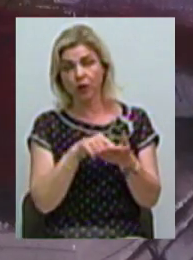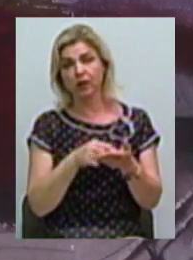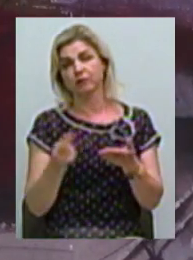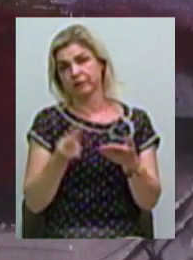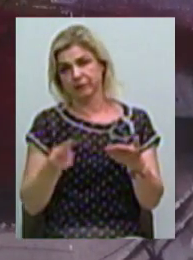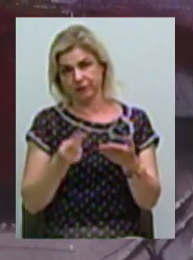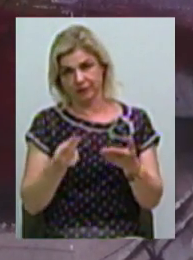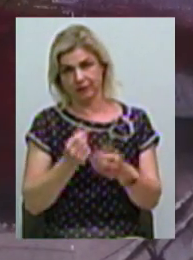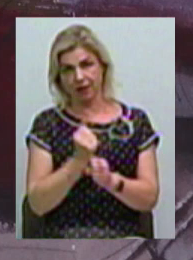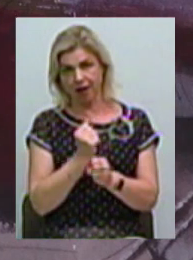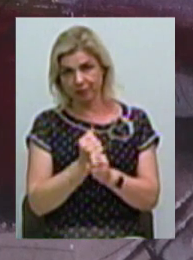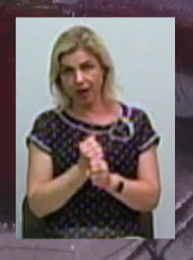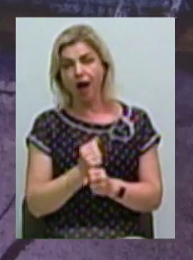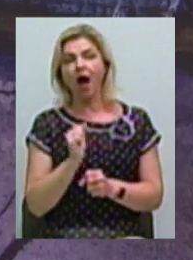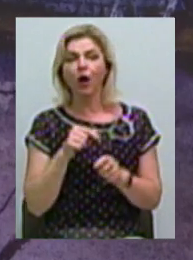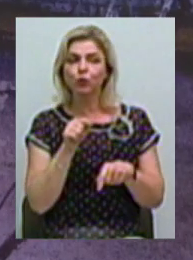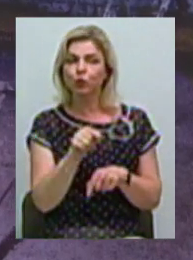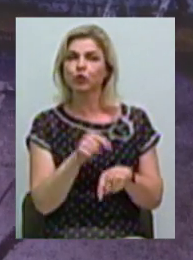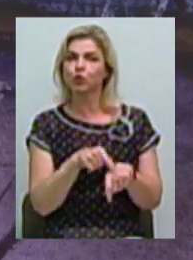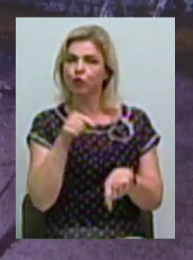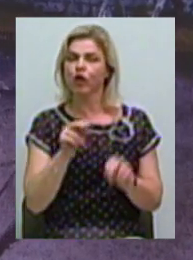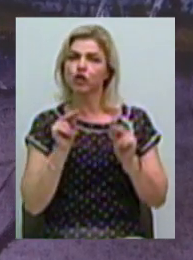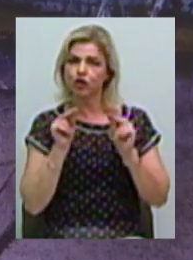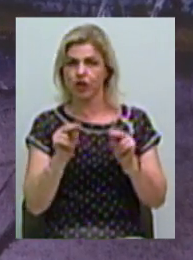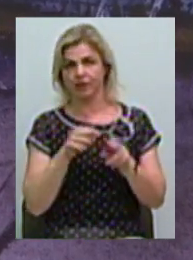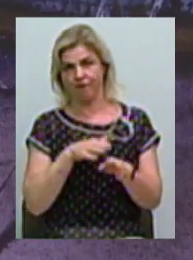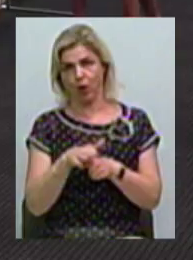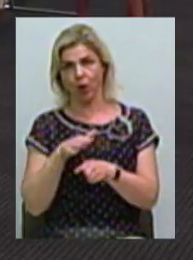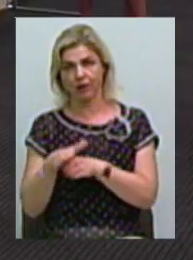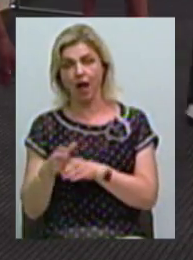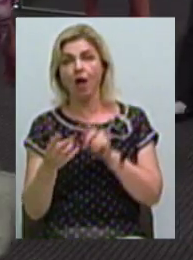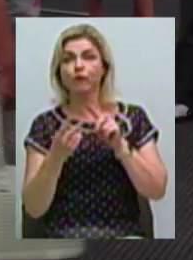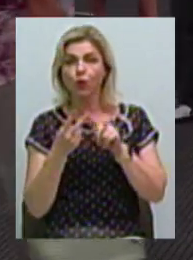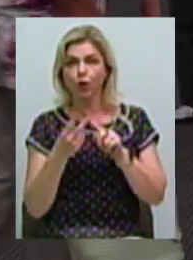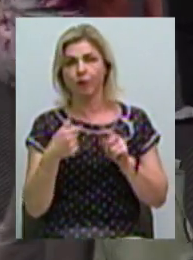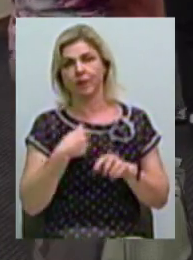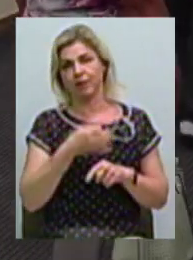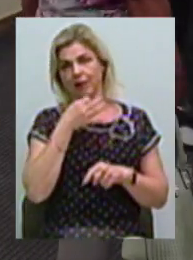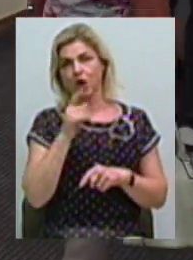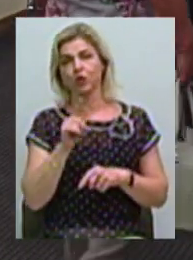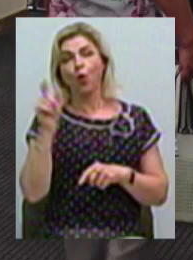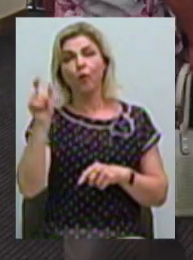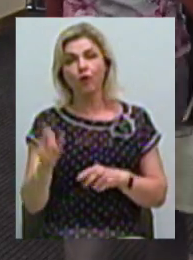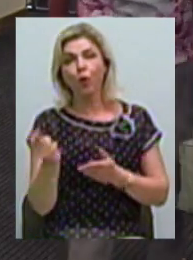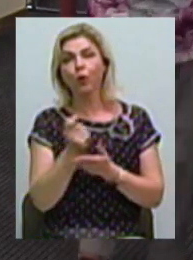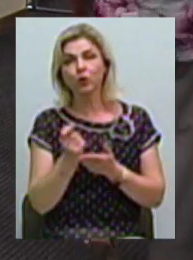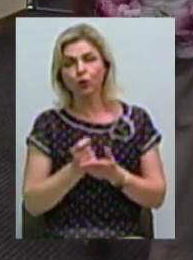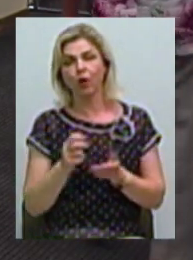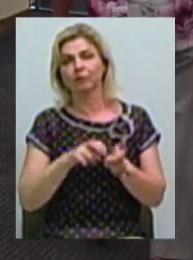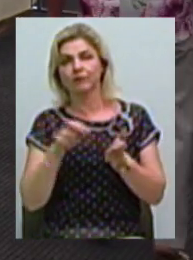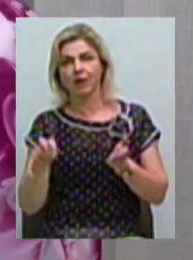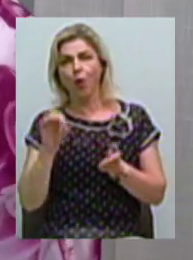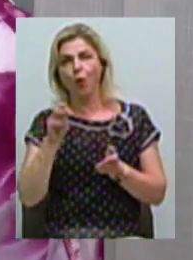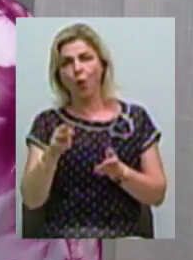своєму працюють. Тут відчувається чесність виконання. Друге, мені подобається, що він інколи відходить від